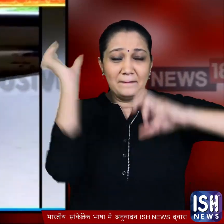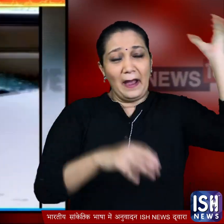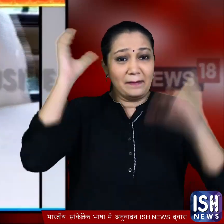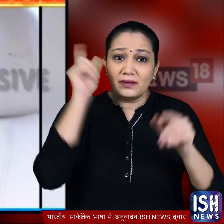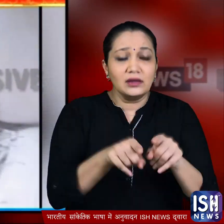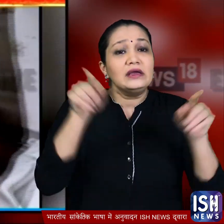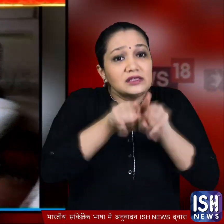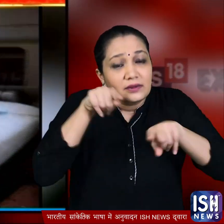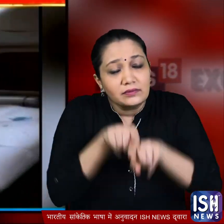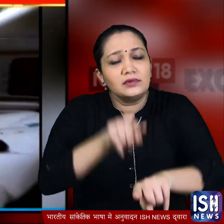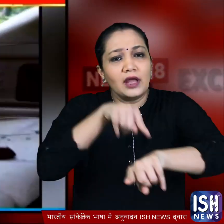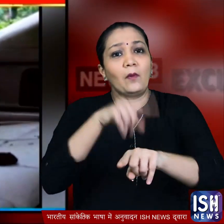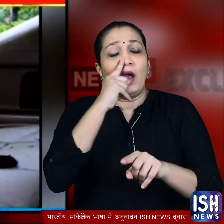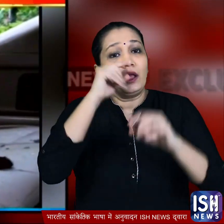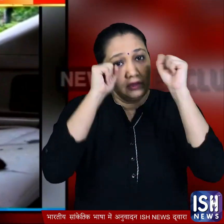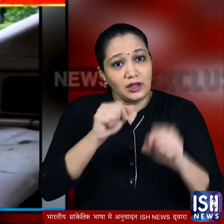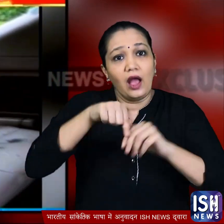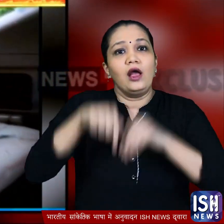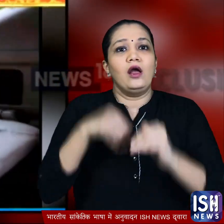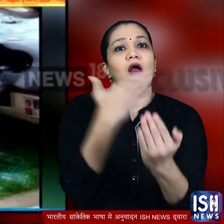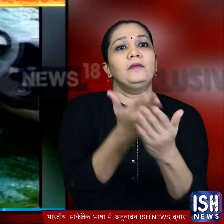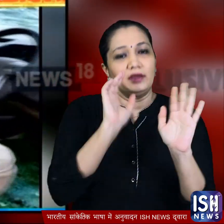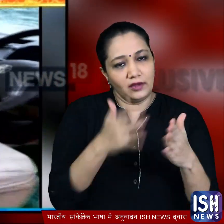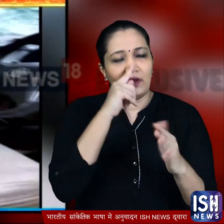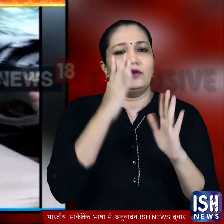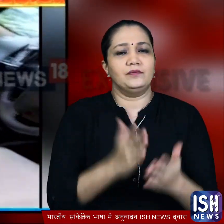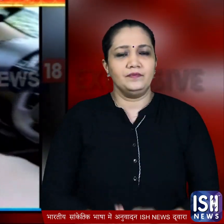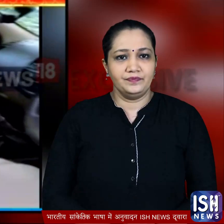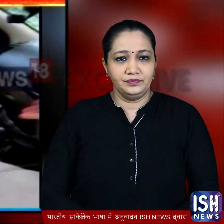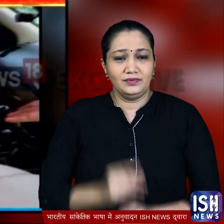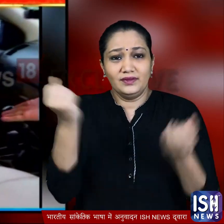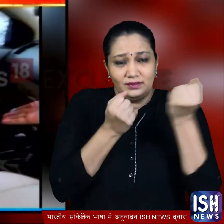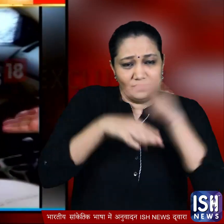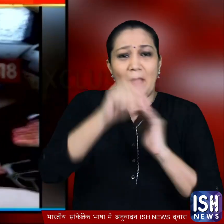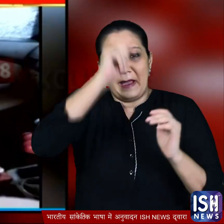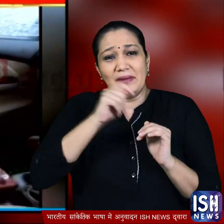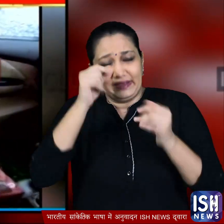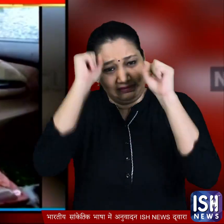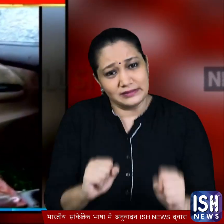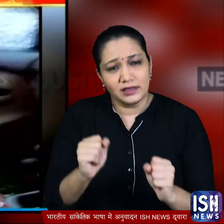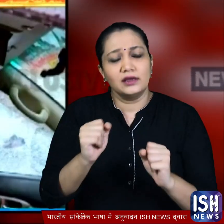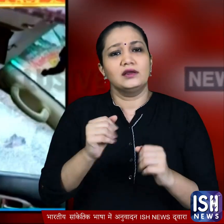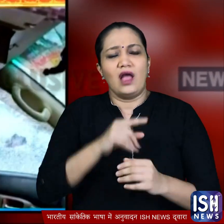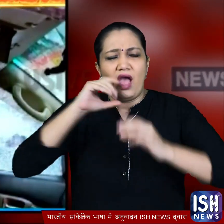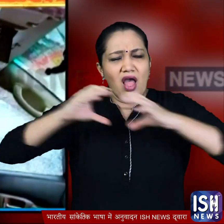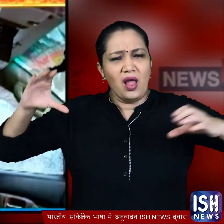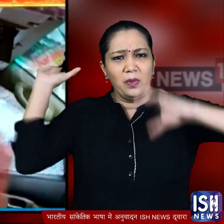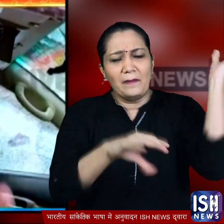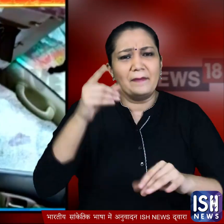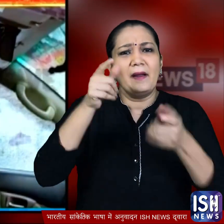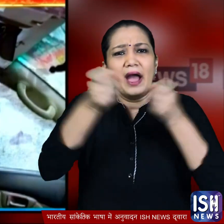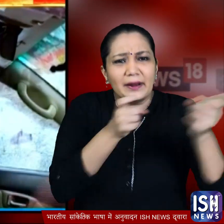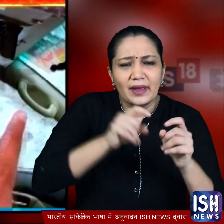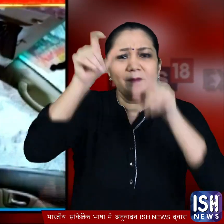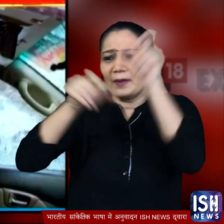हमला हुआ उस वक्त गाड़ी में एक महिला उम्मीदवार भी मौजूद थी। गाड़ी में भाभी बैठी हुई थी, खड़ा खड़ा ईंटा चला रहे थे। शासन को पत्थर लग